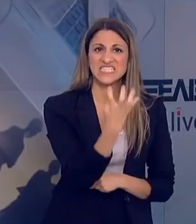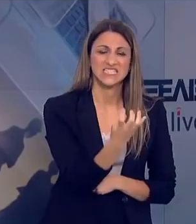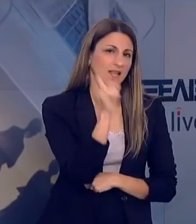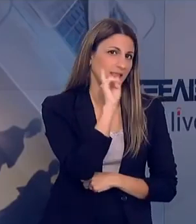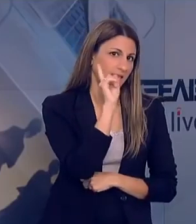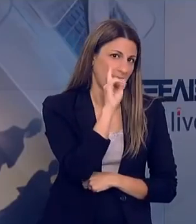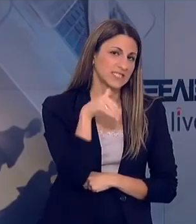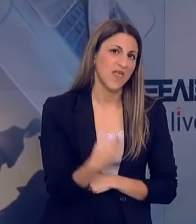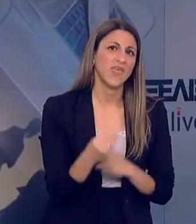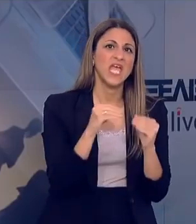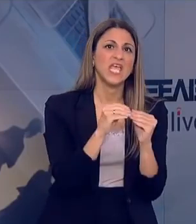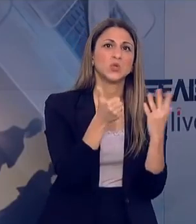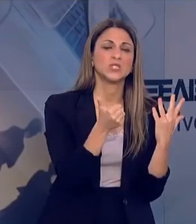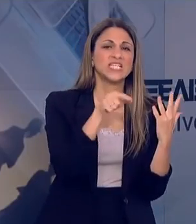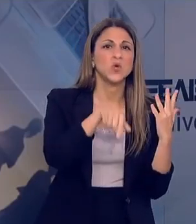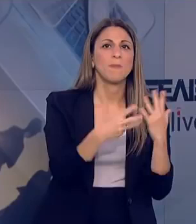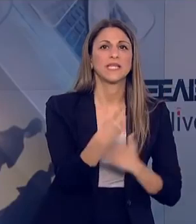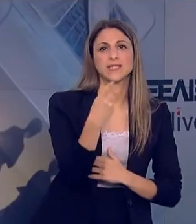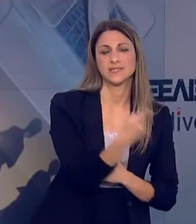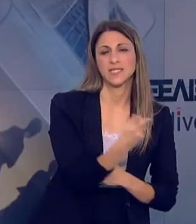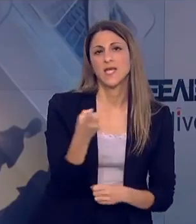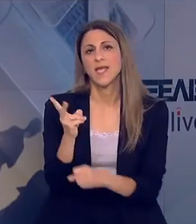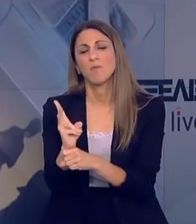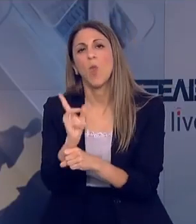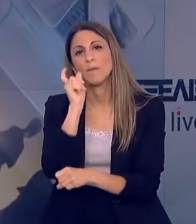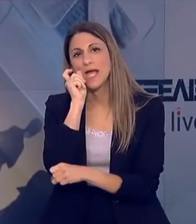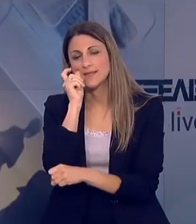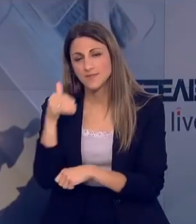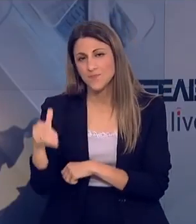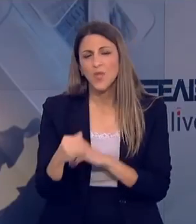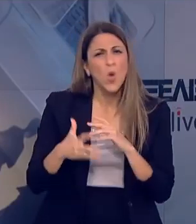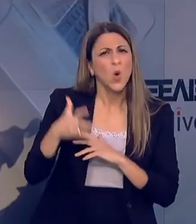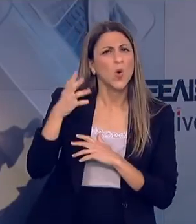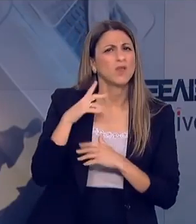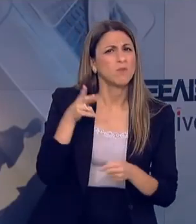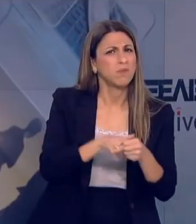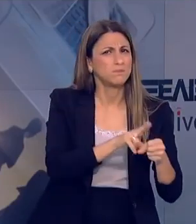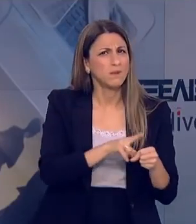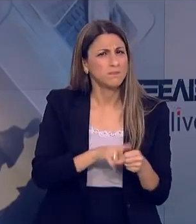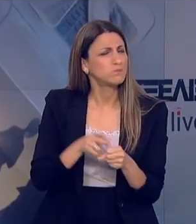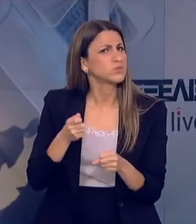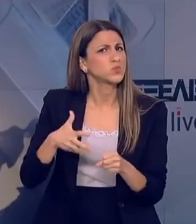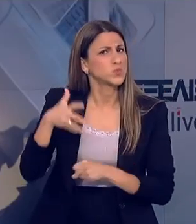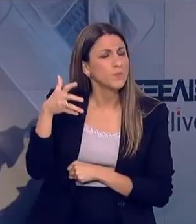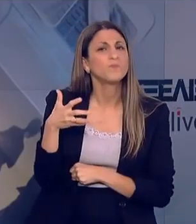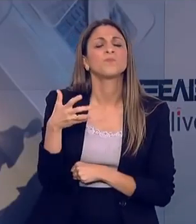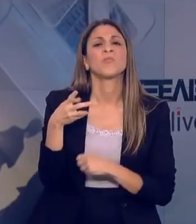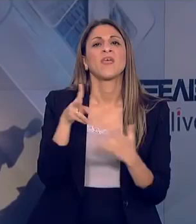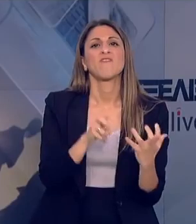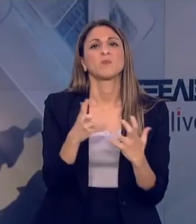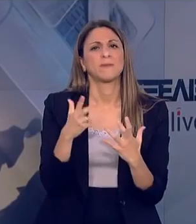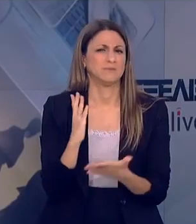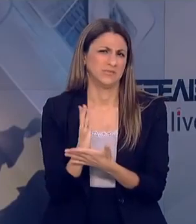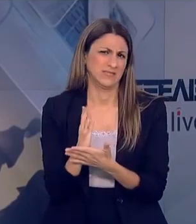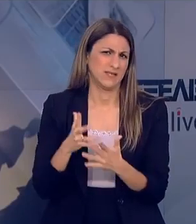γυναίκες, δηλαδή το 26,3%, και οι υπόλοιποι άνδρες. Η διάμεση ηλικία των θανόντων συμπολιτών μας ήταν τα 75